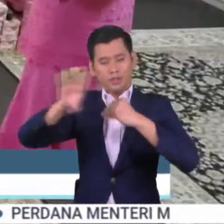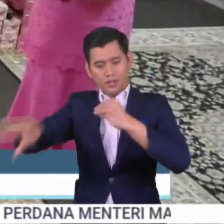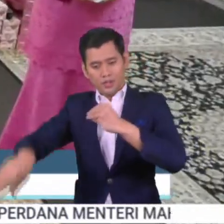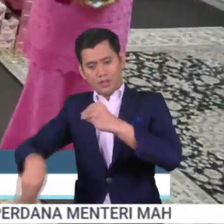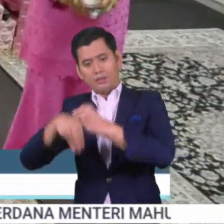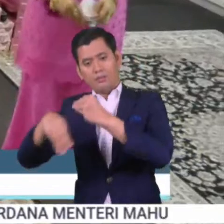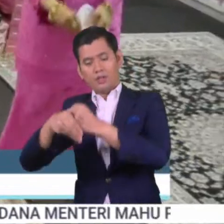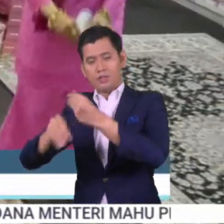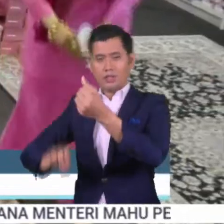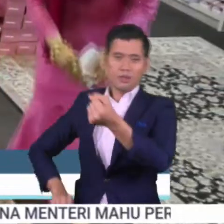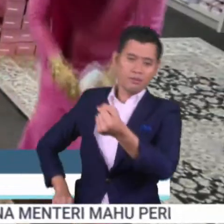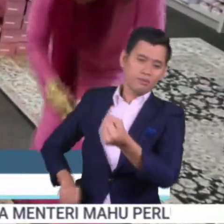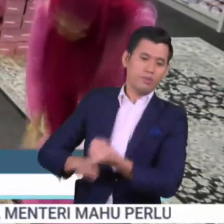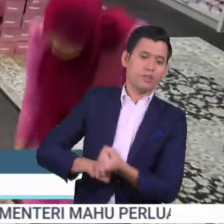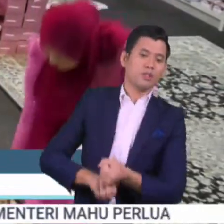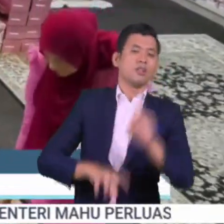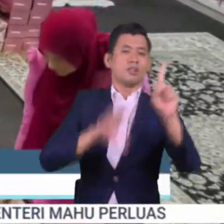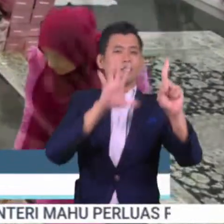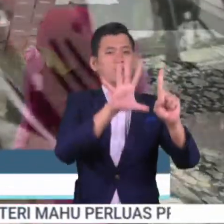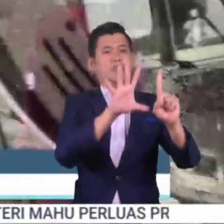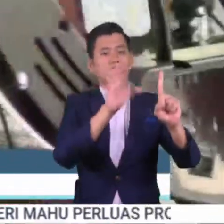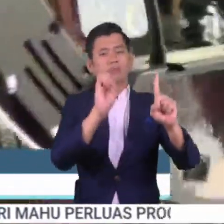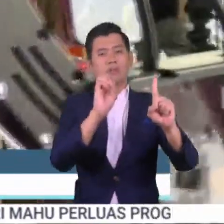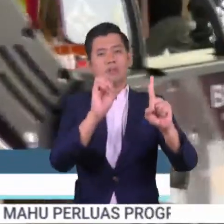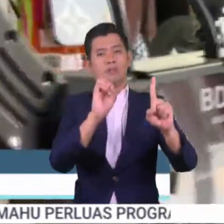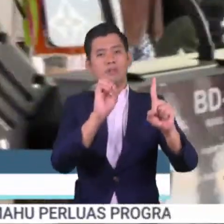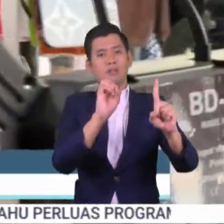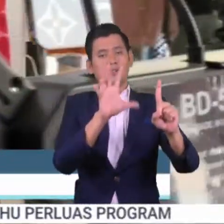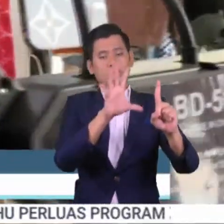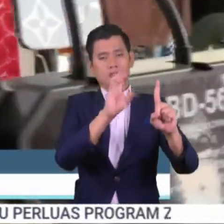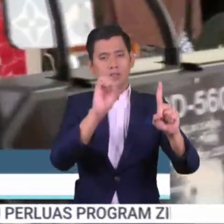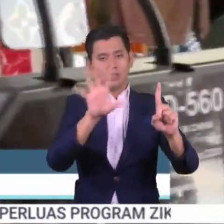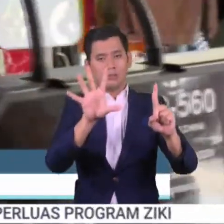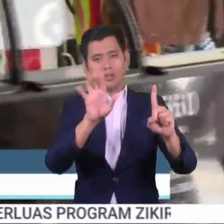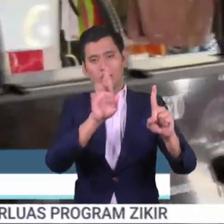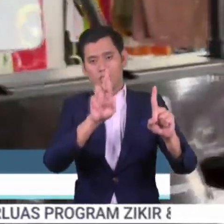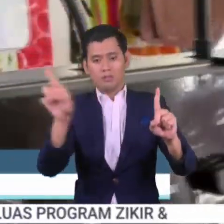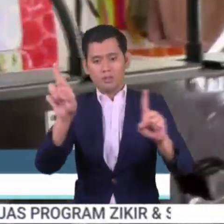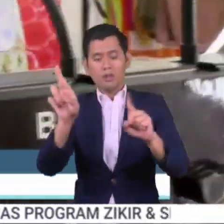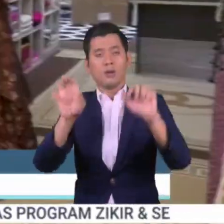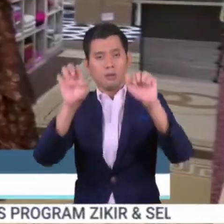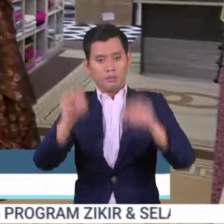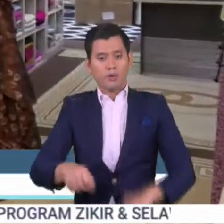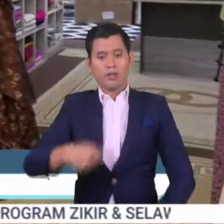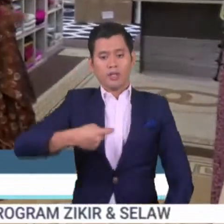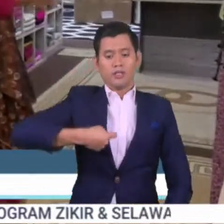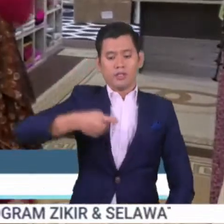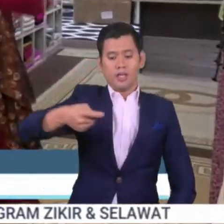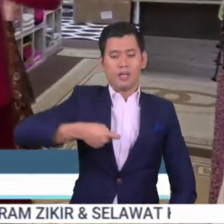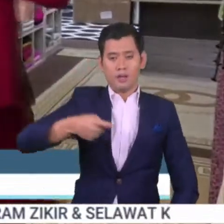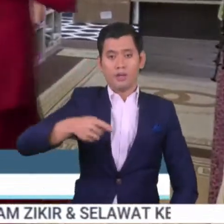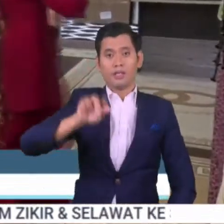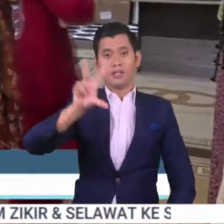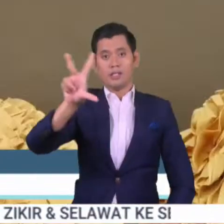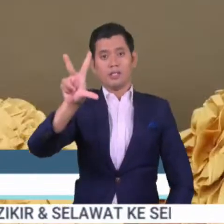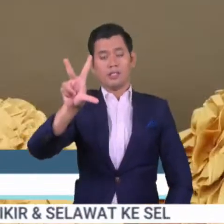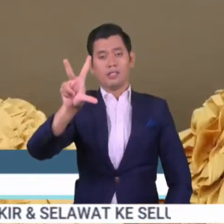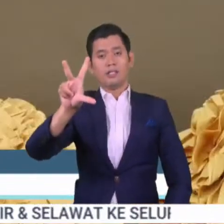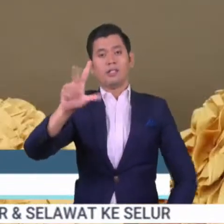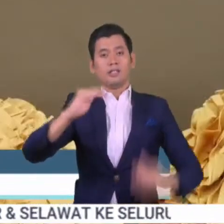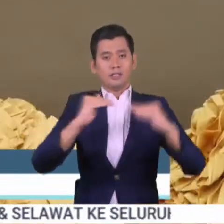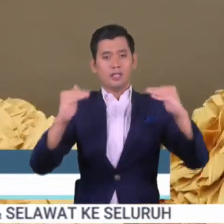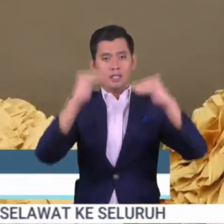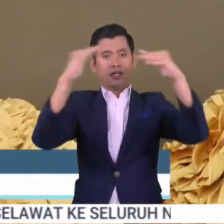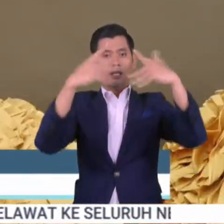tambahan pembiayaan sebanyak RM105,000 sehingga mampu menyewa kedai 3 tingkat.